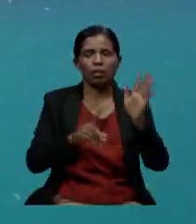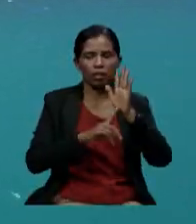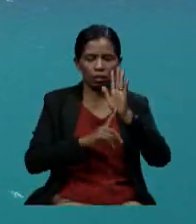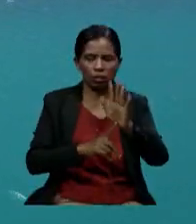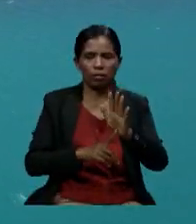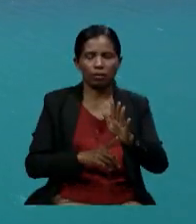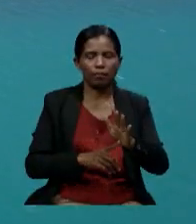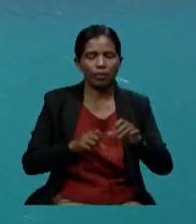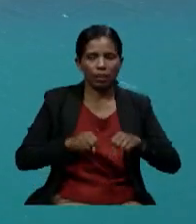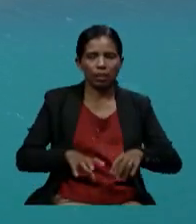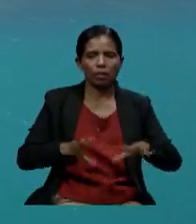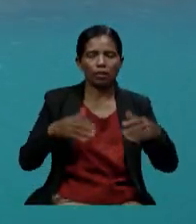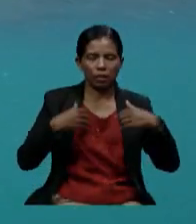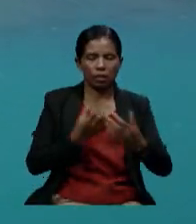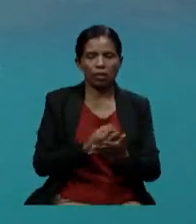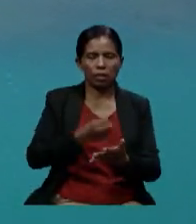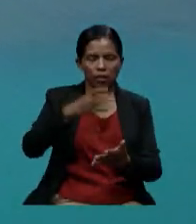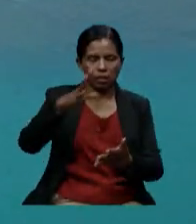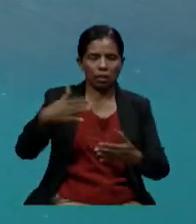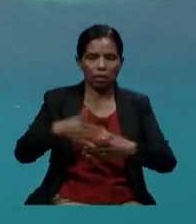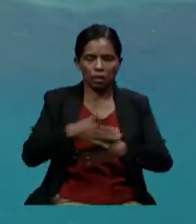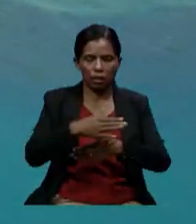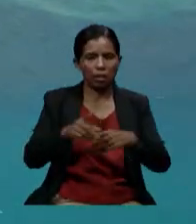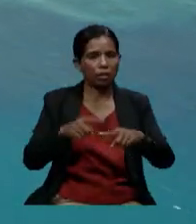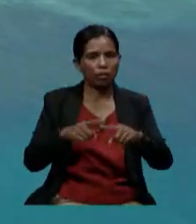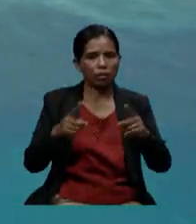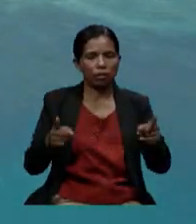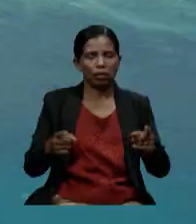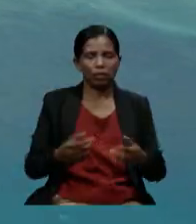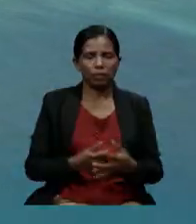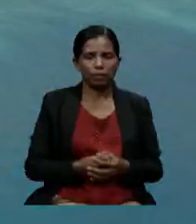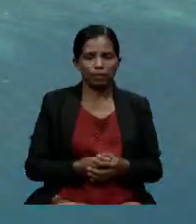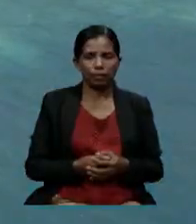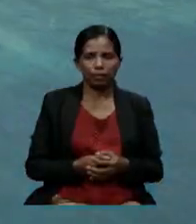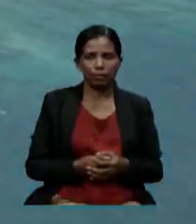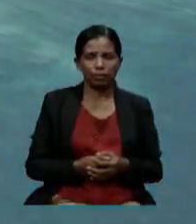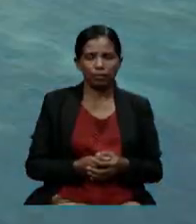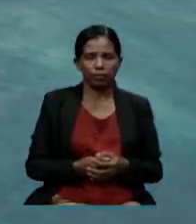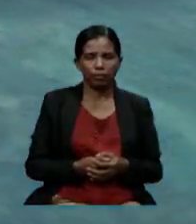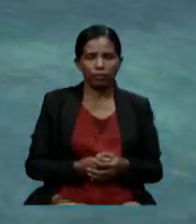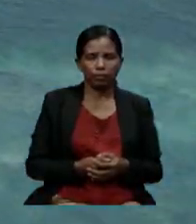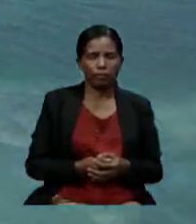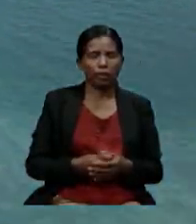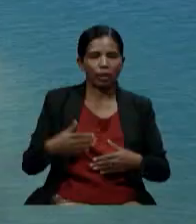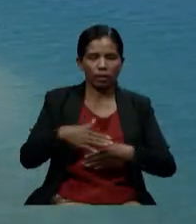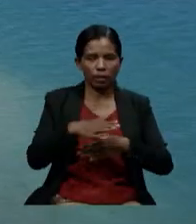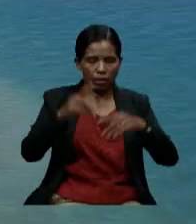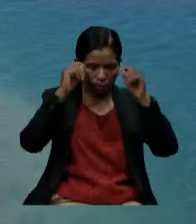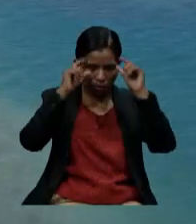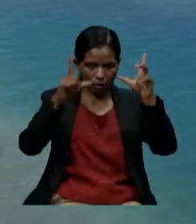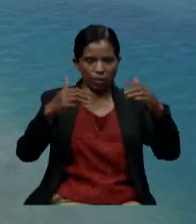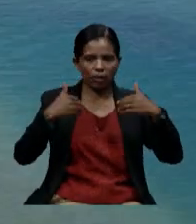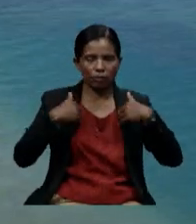katak, tasilaran riku tebe so spesies ikan no ahuruing nian. Total spesies nebe Timor Leste